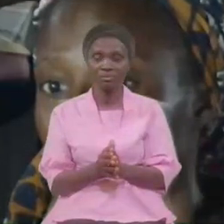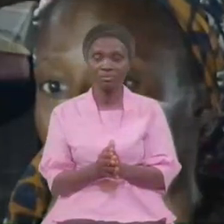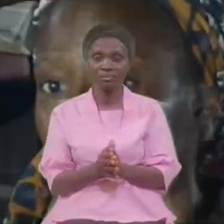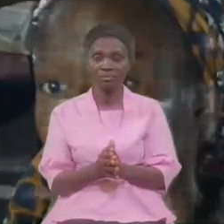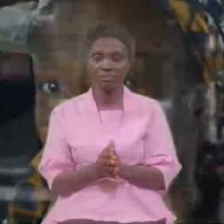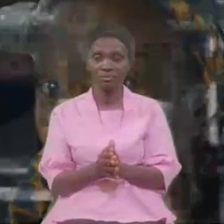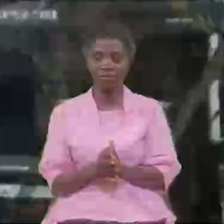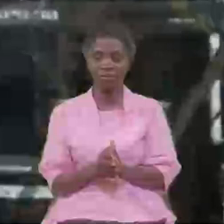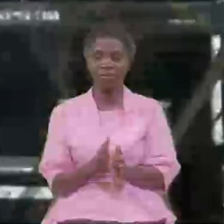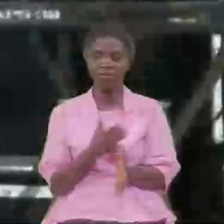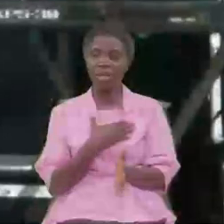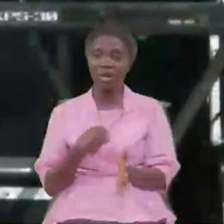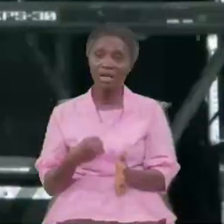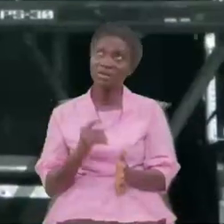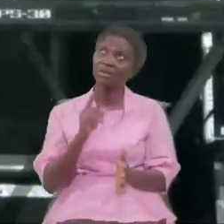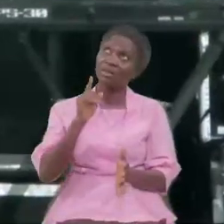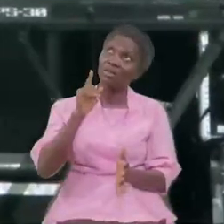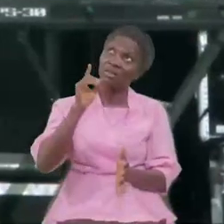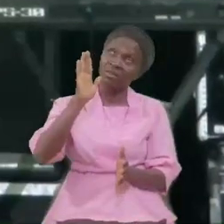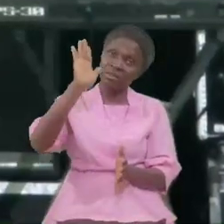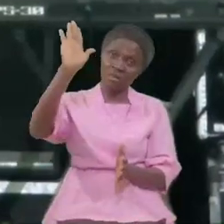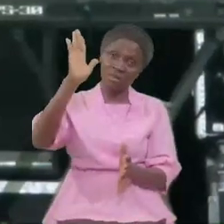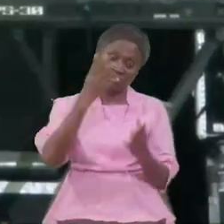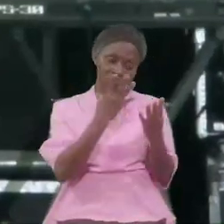bon envers tous?